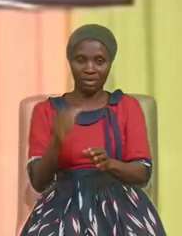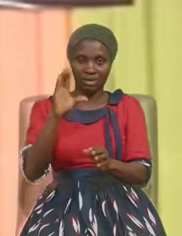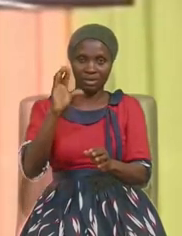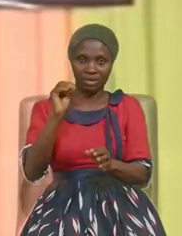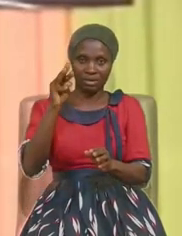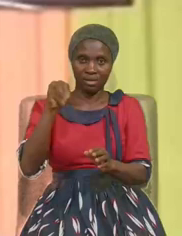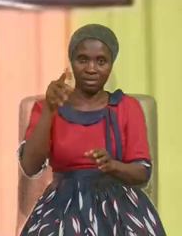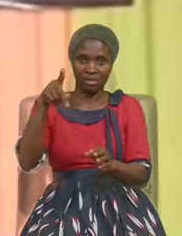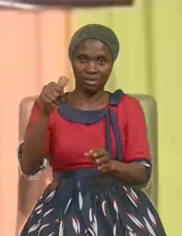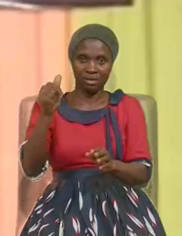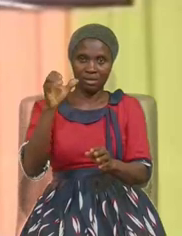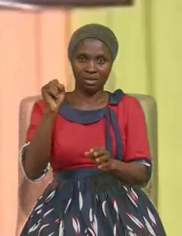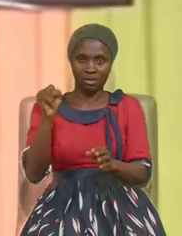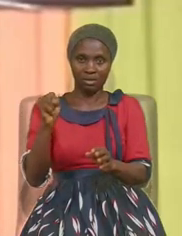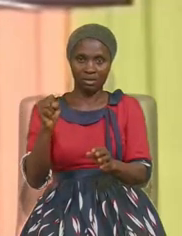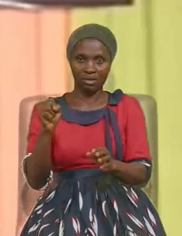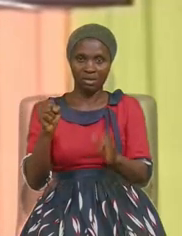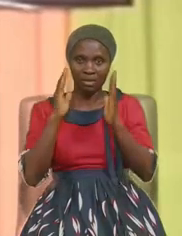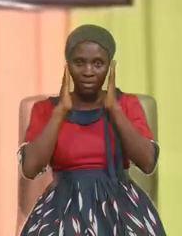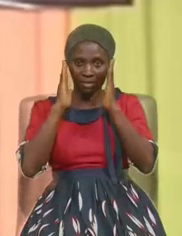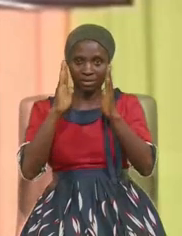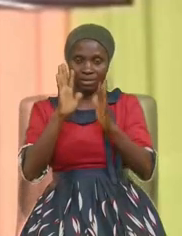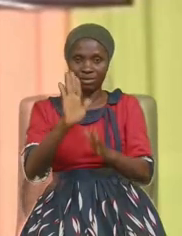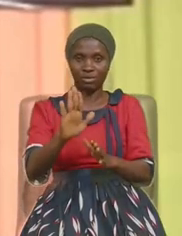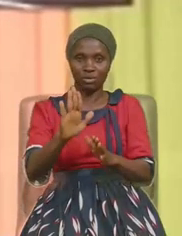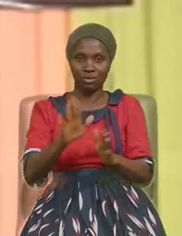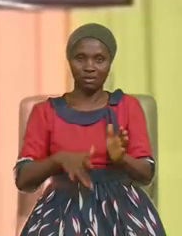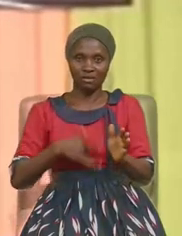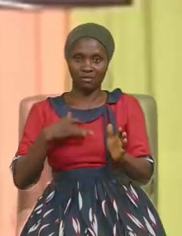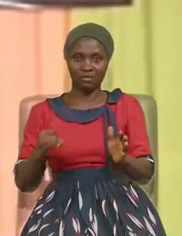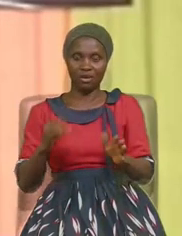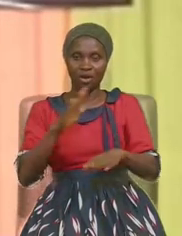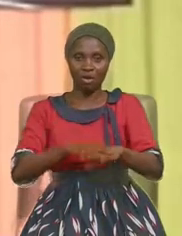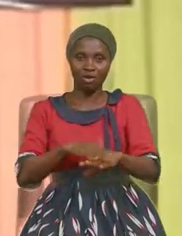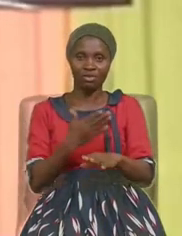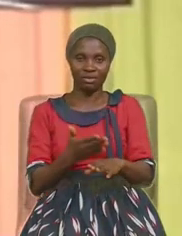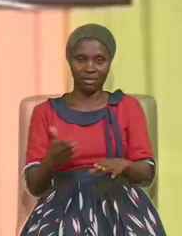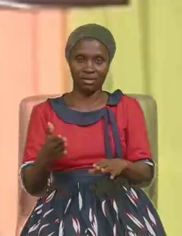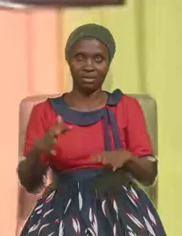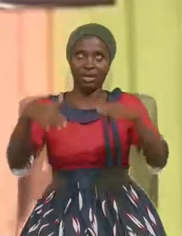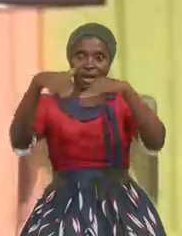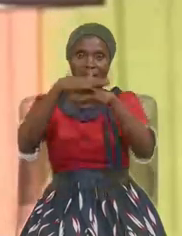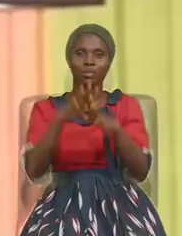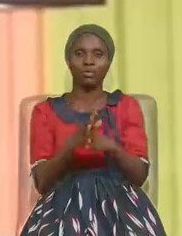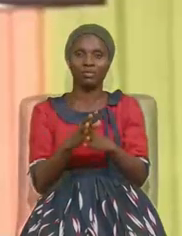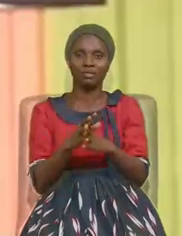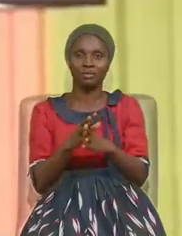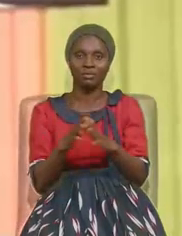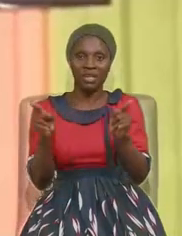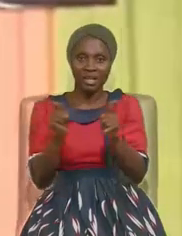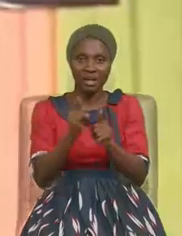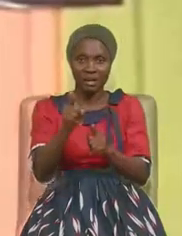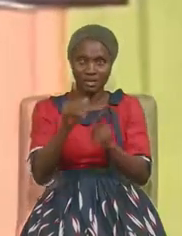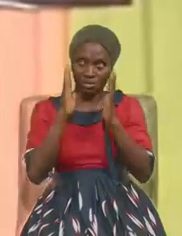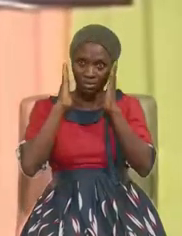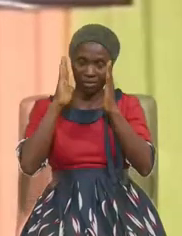les choses, réglez vos affections et placez-les sur les choses d'en haut. Quand vous focalisez